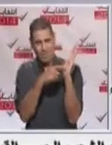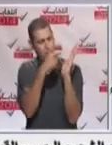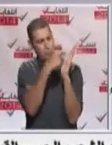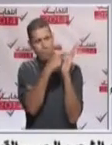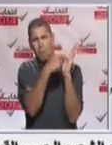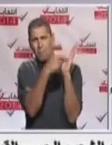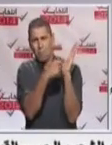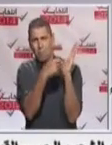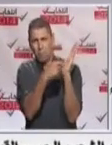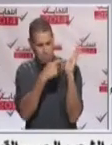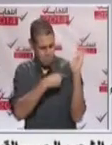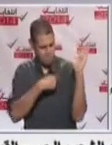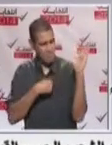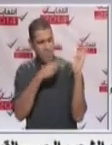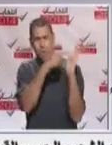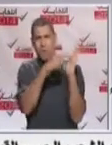التشريعية